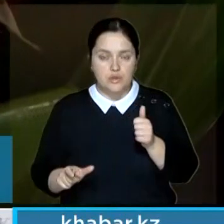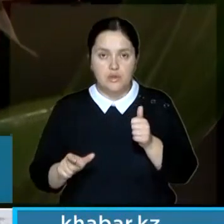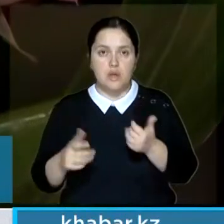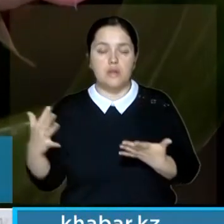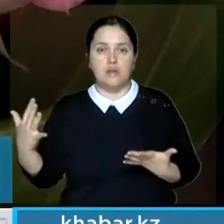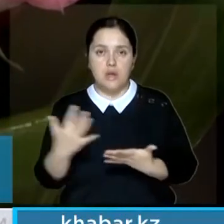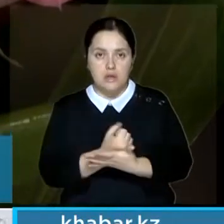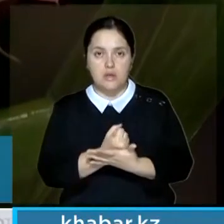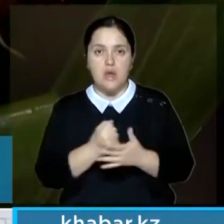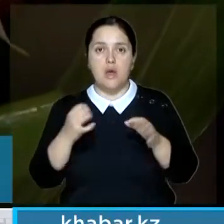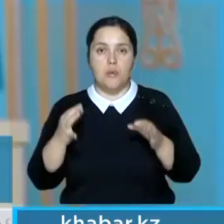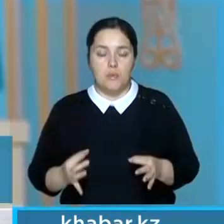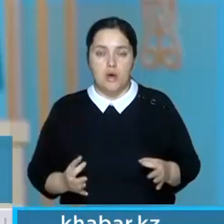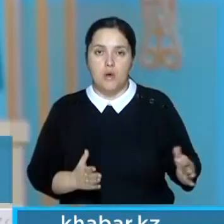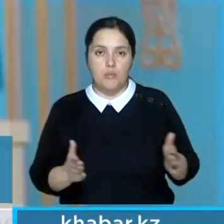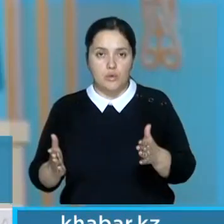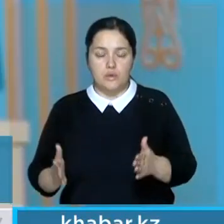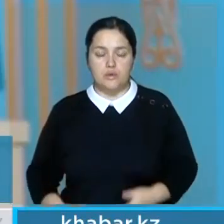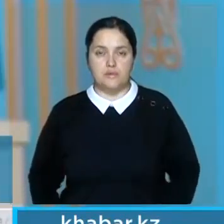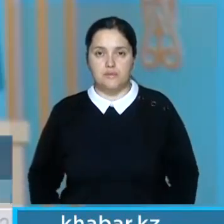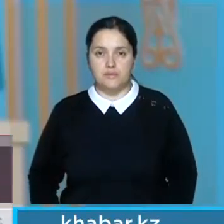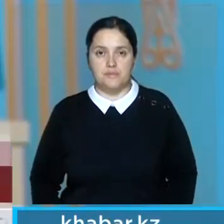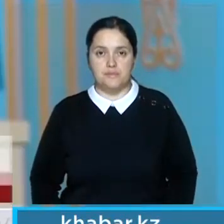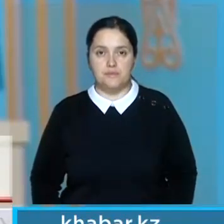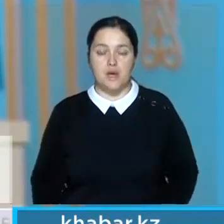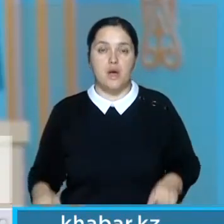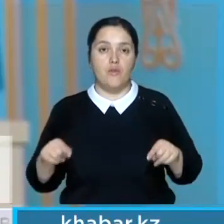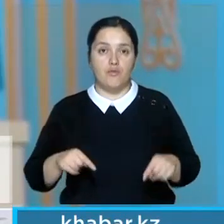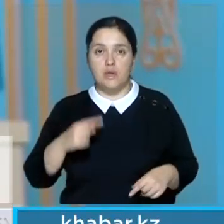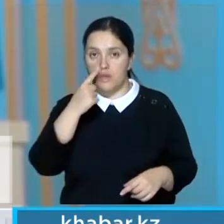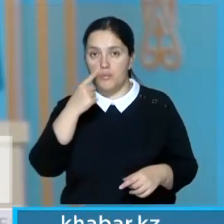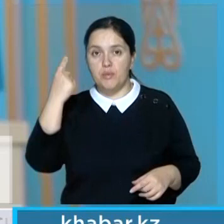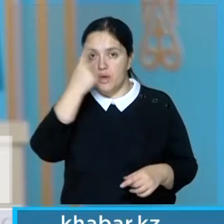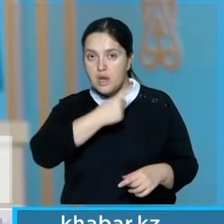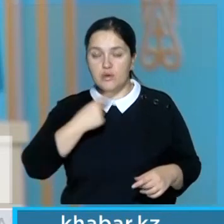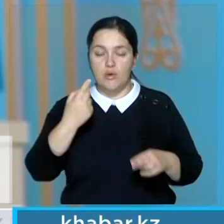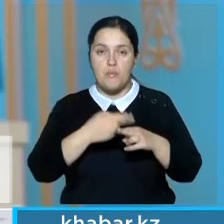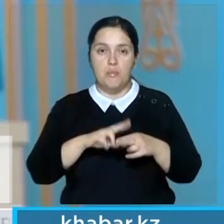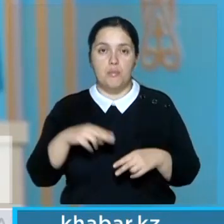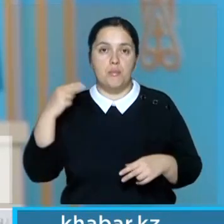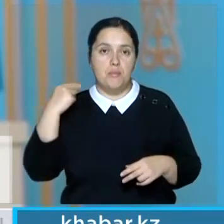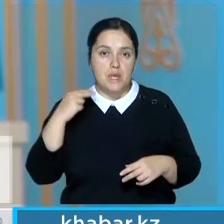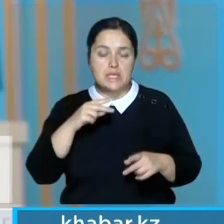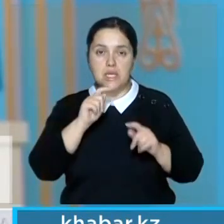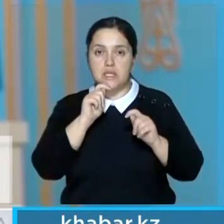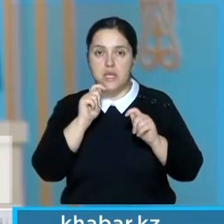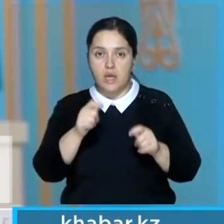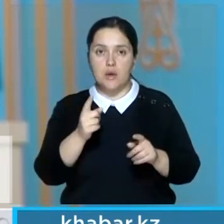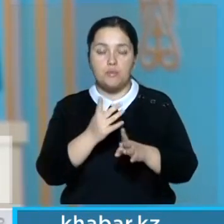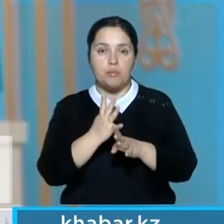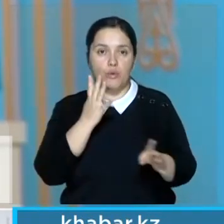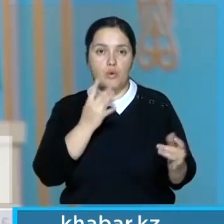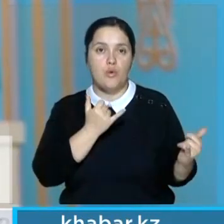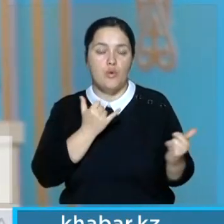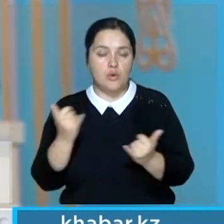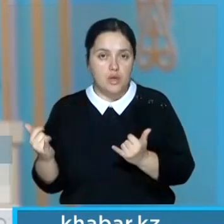найти правильный путь жизни. Стоит отметить, что в этом году при присуждении государственных наград приоритет был отдан